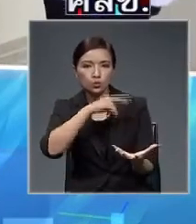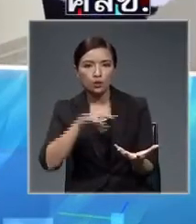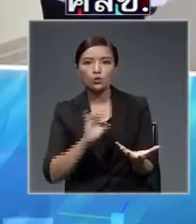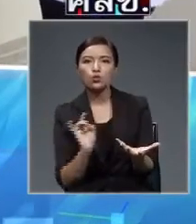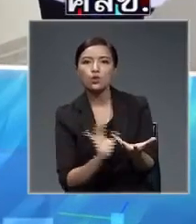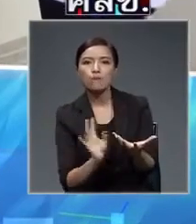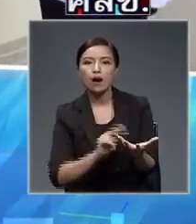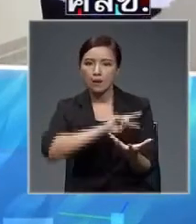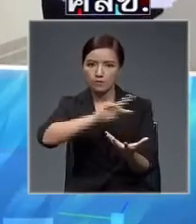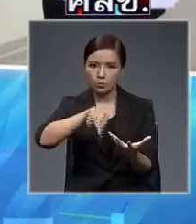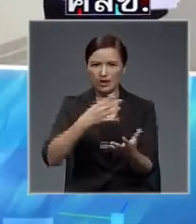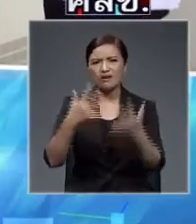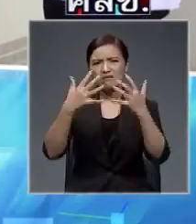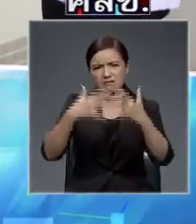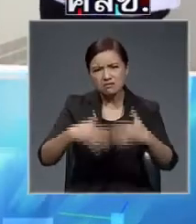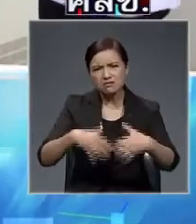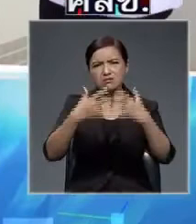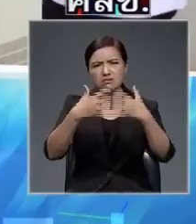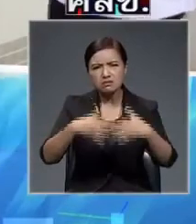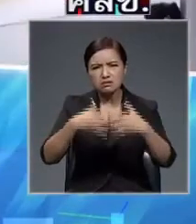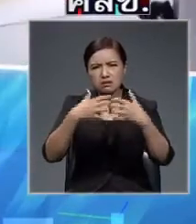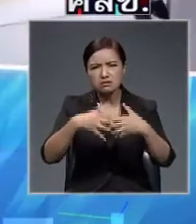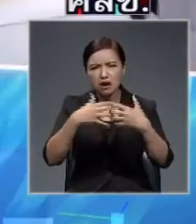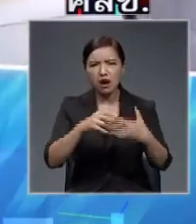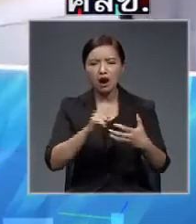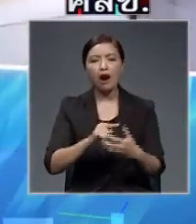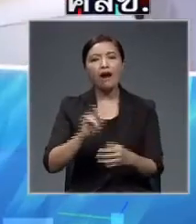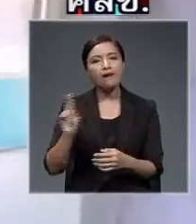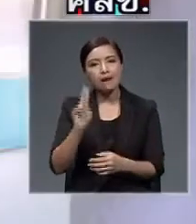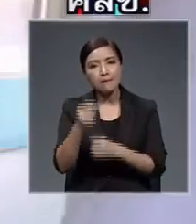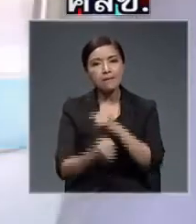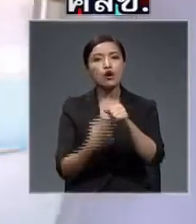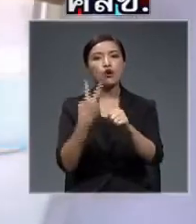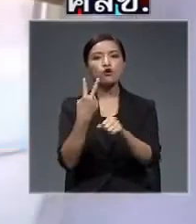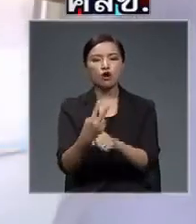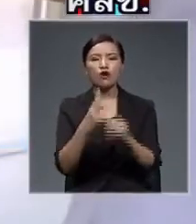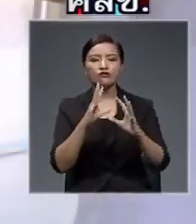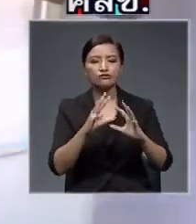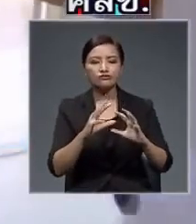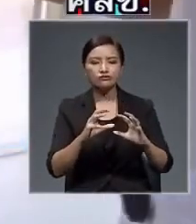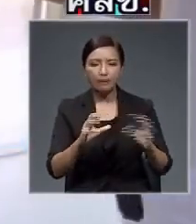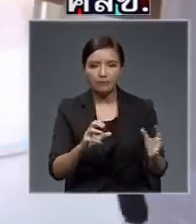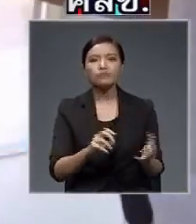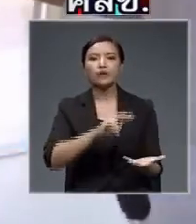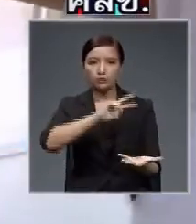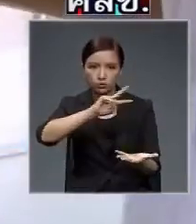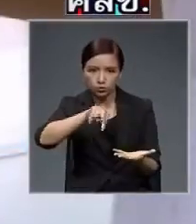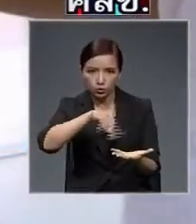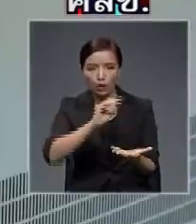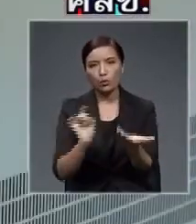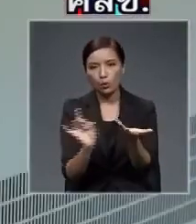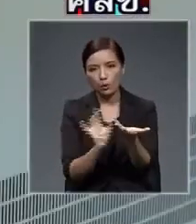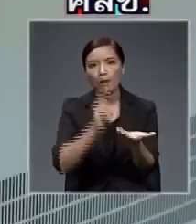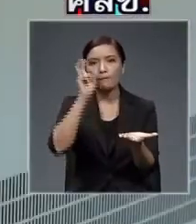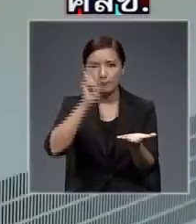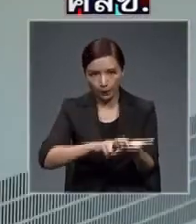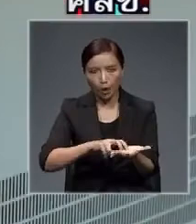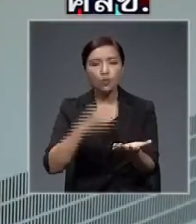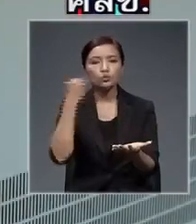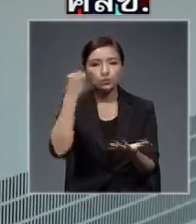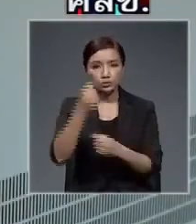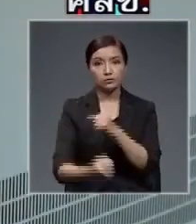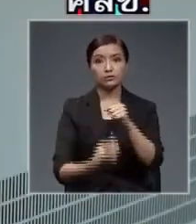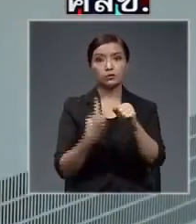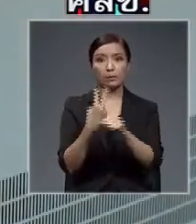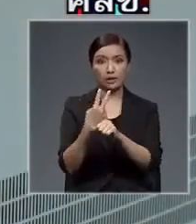เครื่องจักรกลน่ะนะคะใช้เนี่ยมันอาจจะมีโอกาสที่มันสภาพบกพร่องไปนะคะเพราะนั้นก็ให้ทุก2ปีมาตรวจสภา